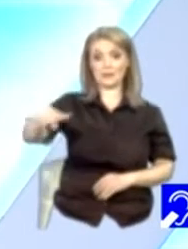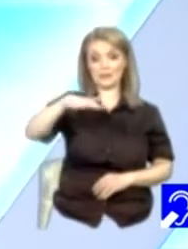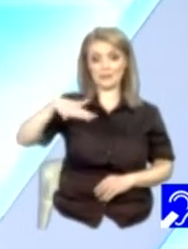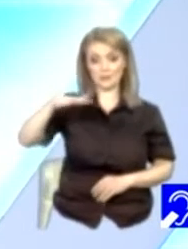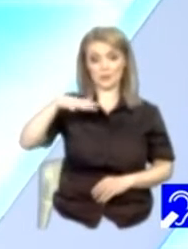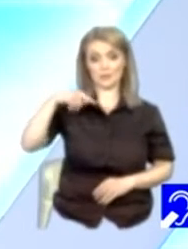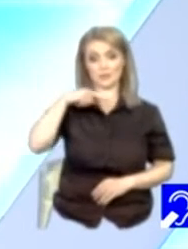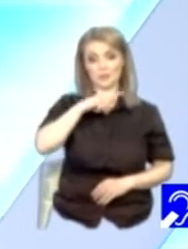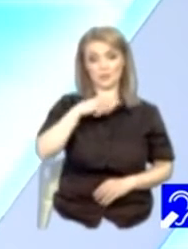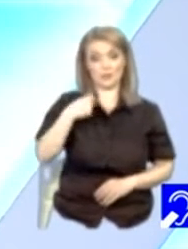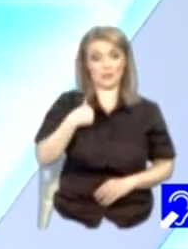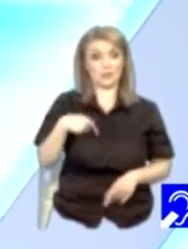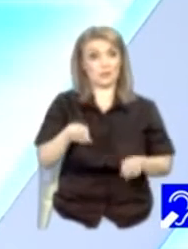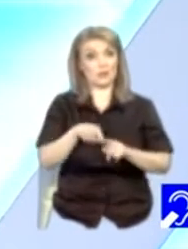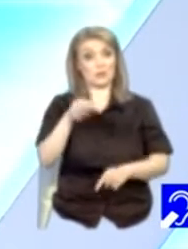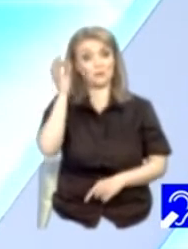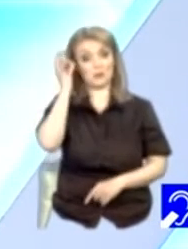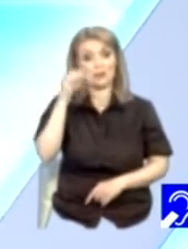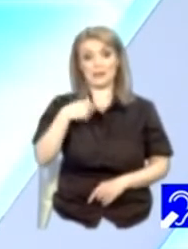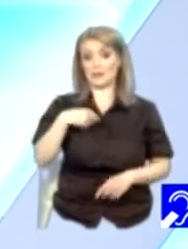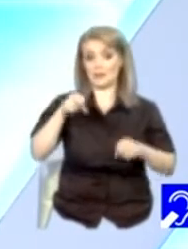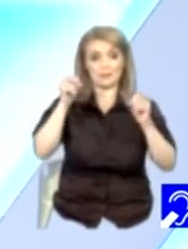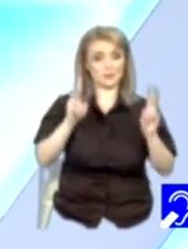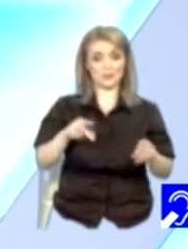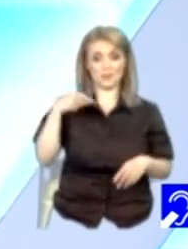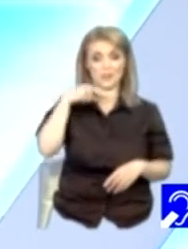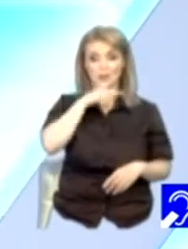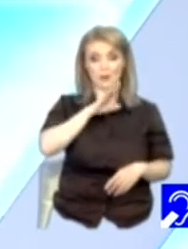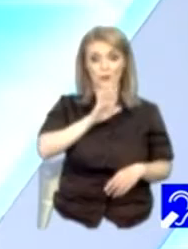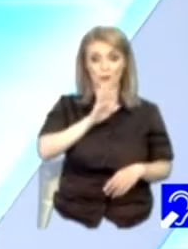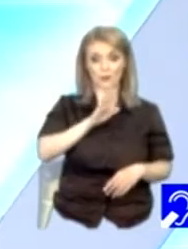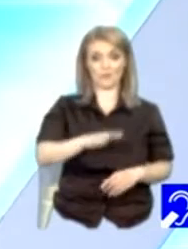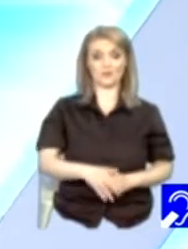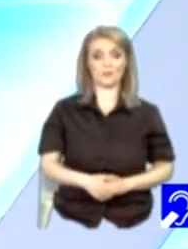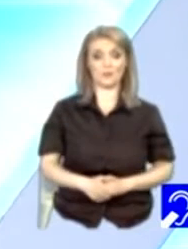În ce spațiu economic, din câte mi-amintesc, nu sunt economist de profesie,